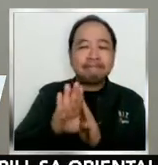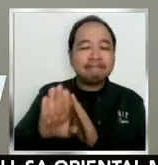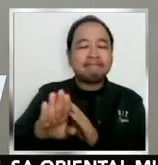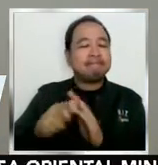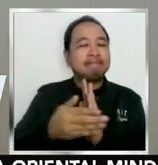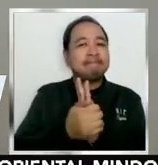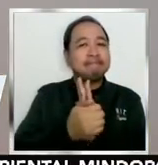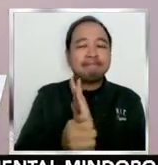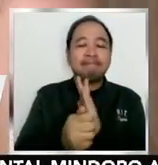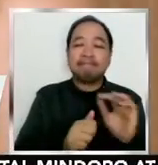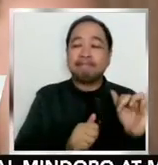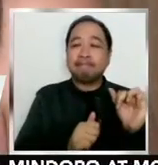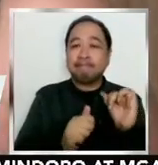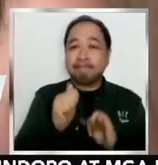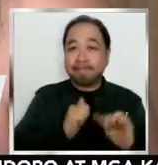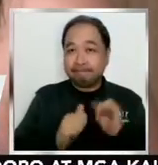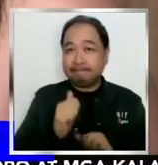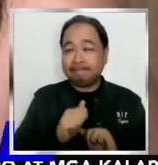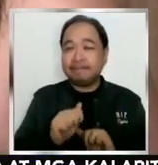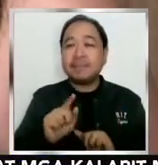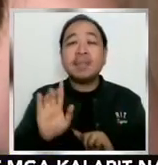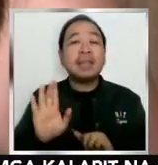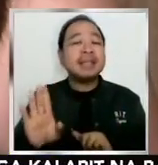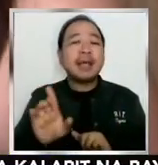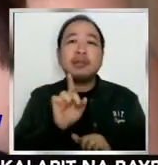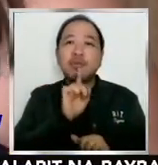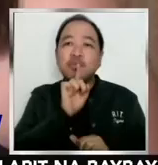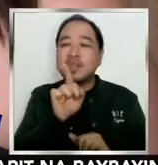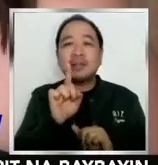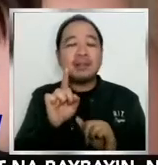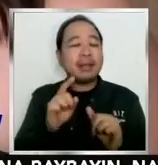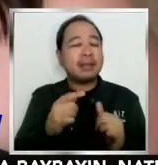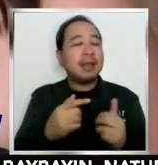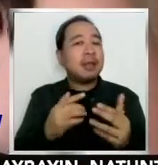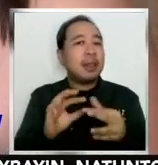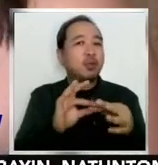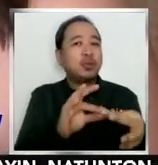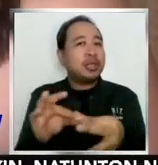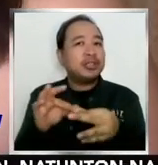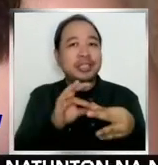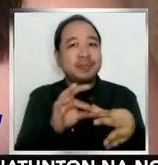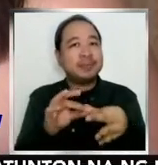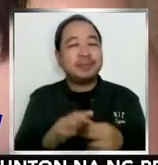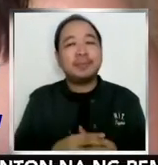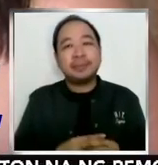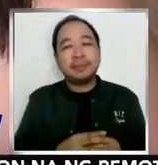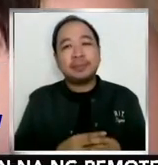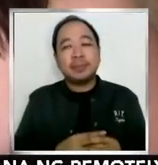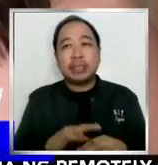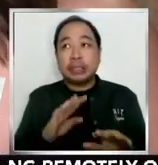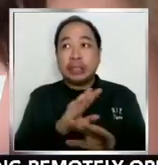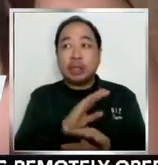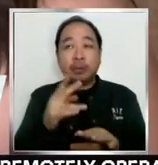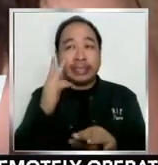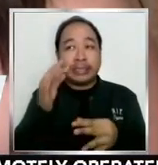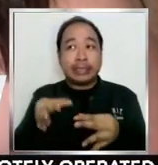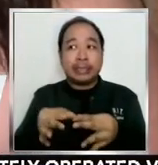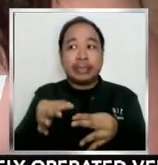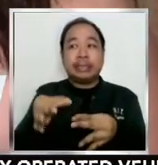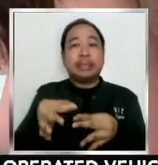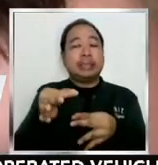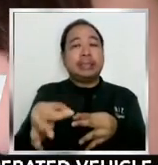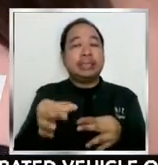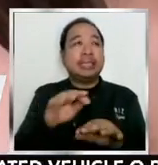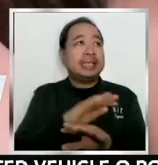real-life relationships. Yung hindi na patagalin, para hindi na maapektuhan yung trabaho, hindi na kayo mag-overthink din.